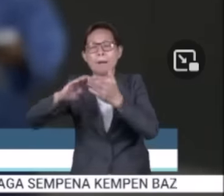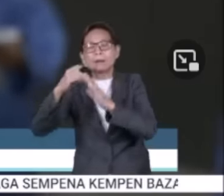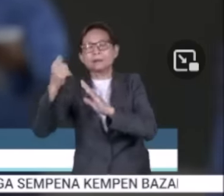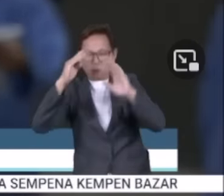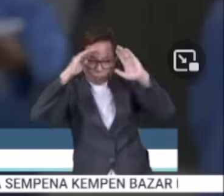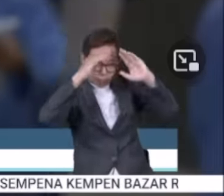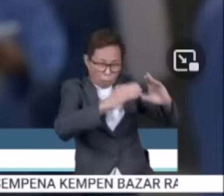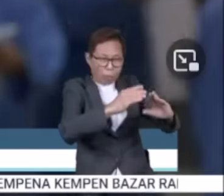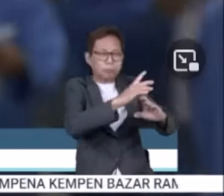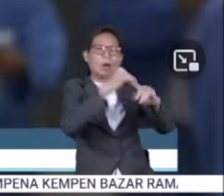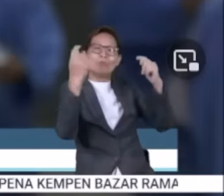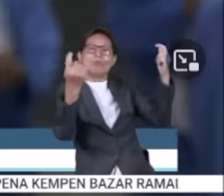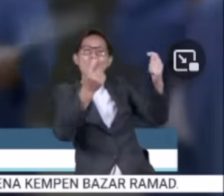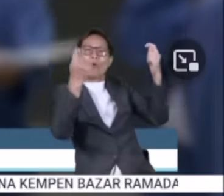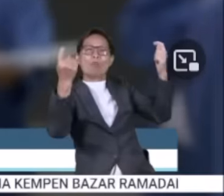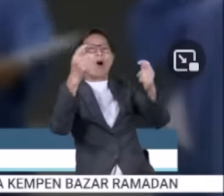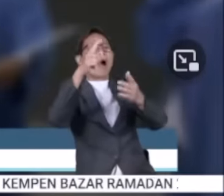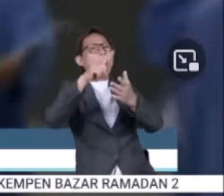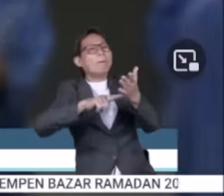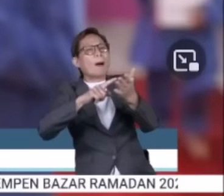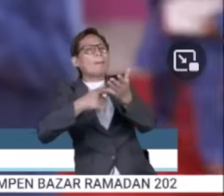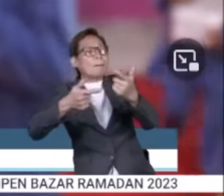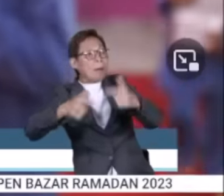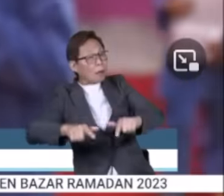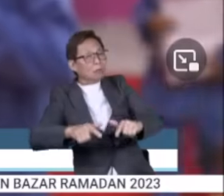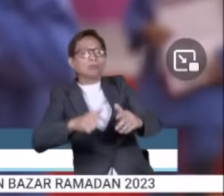dan meraikan mereka dalam apa jua keadaan.